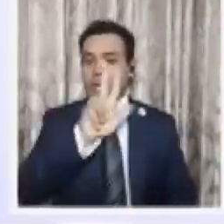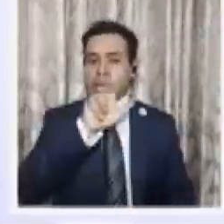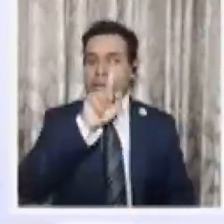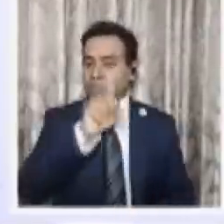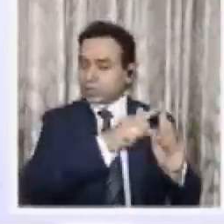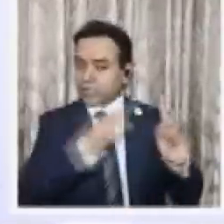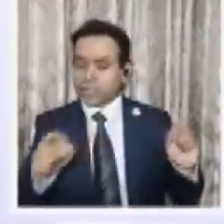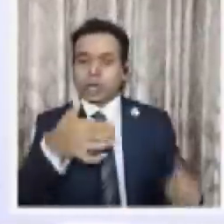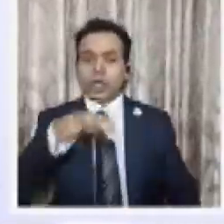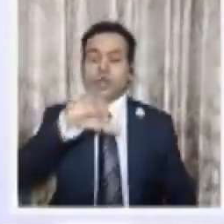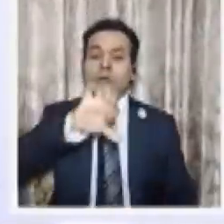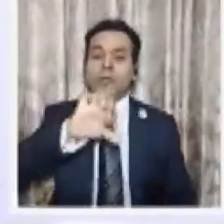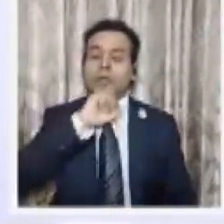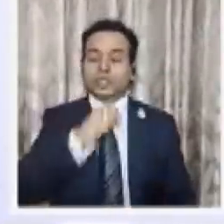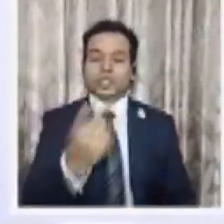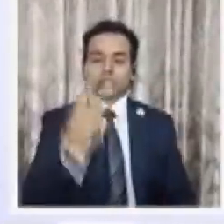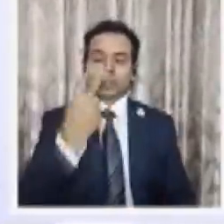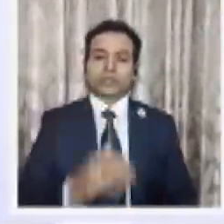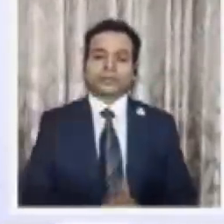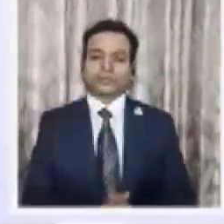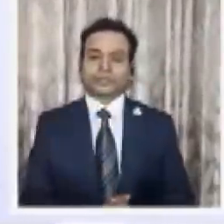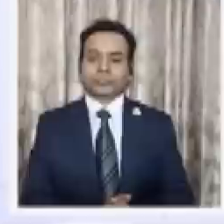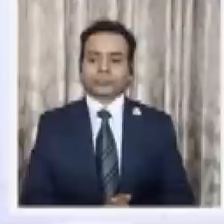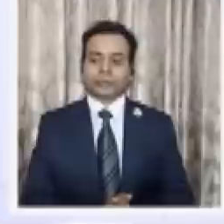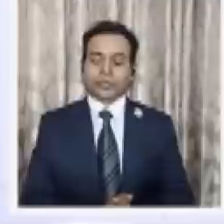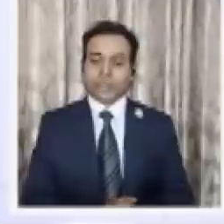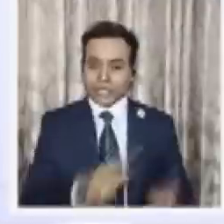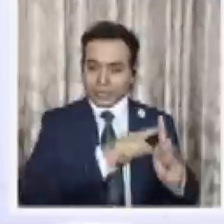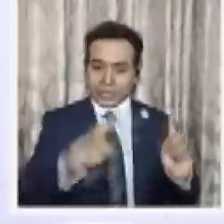11 জন, 71 থেকে 80 7 জন এবং